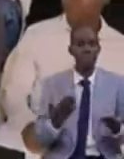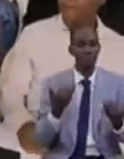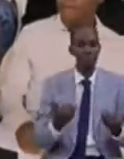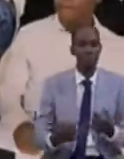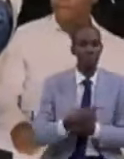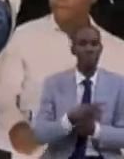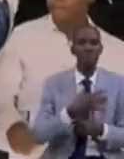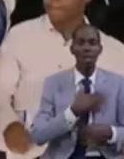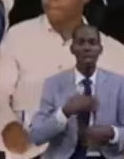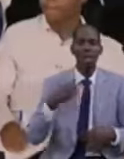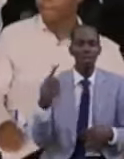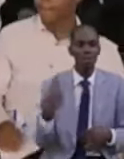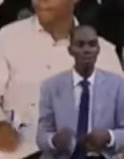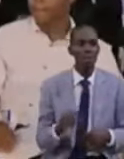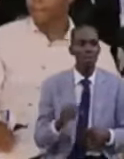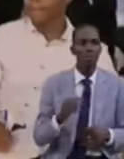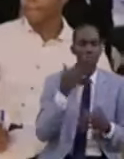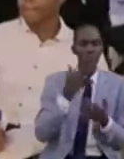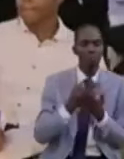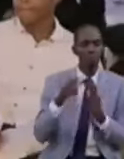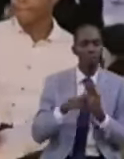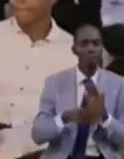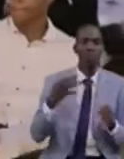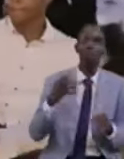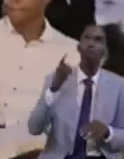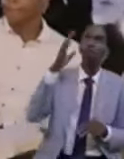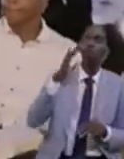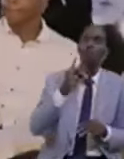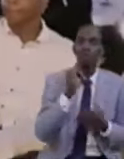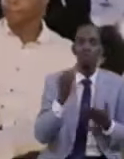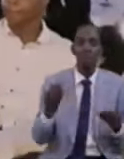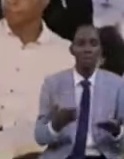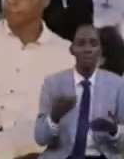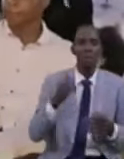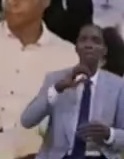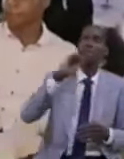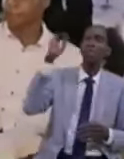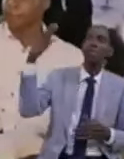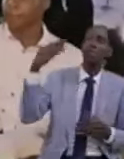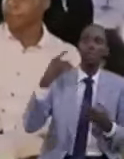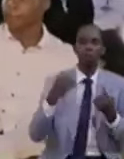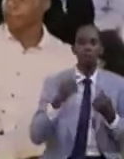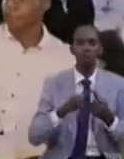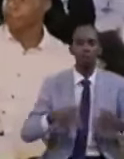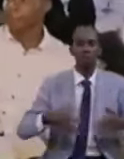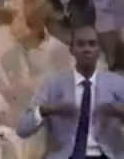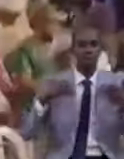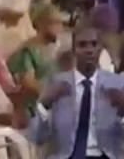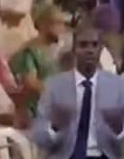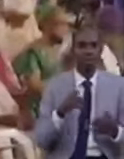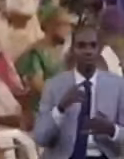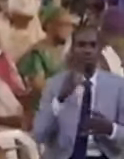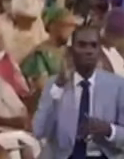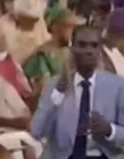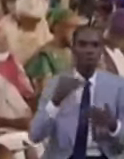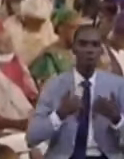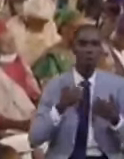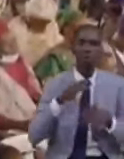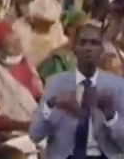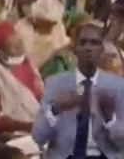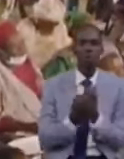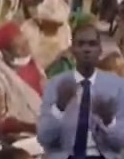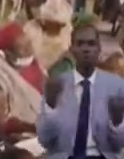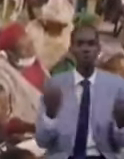disponible aujourd'hui la grâce venant dans ta vie maintenant oh fera que tous tes péchés seront